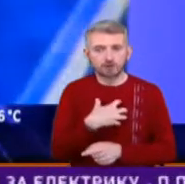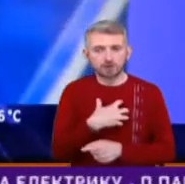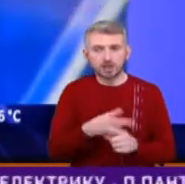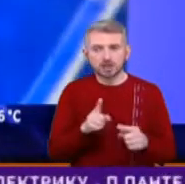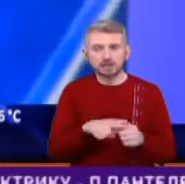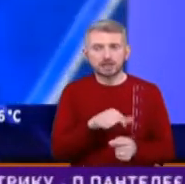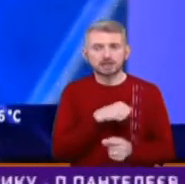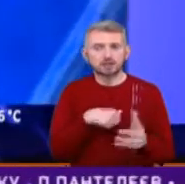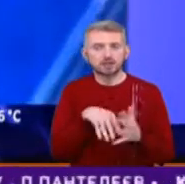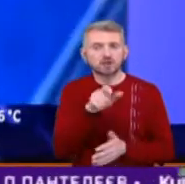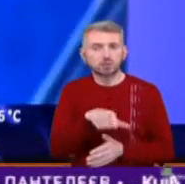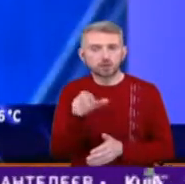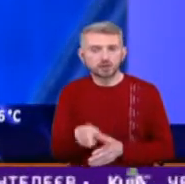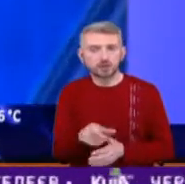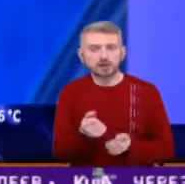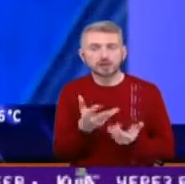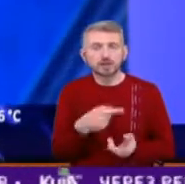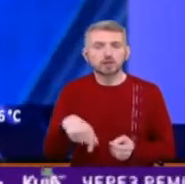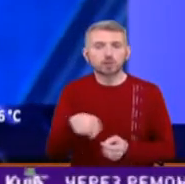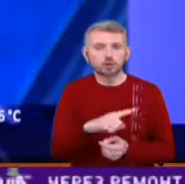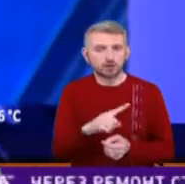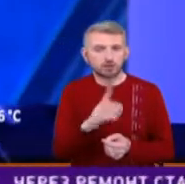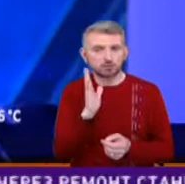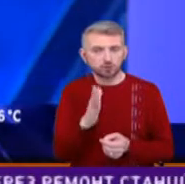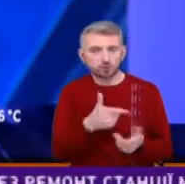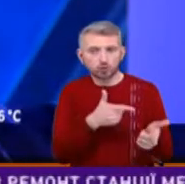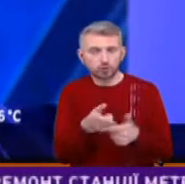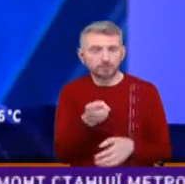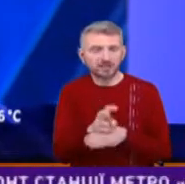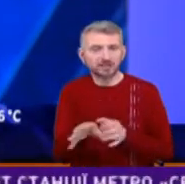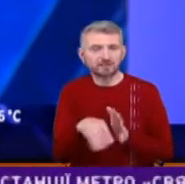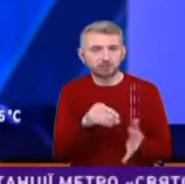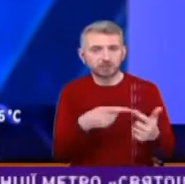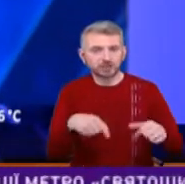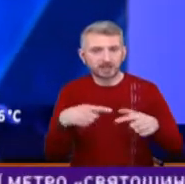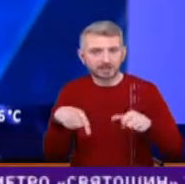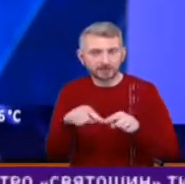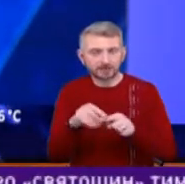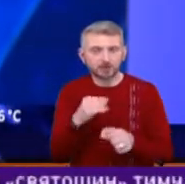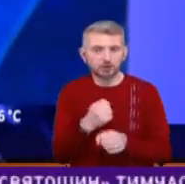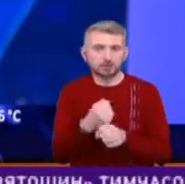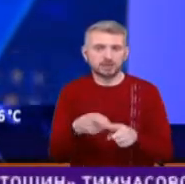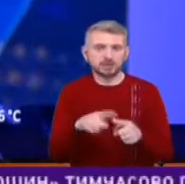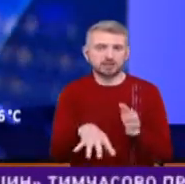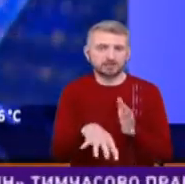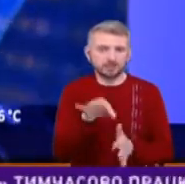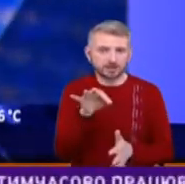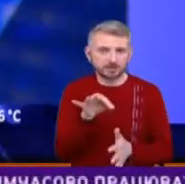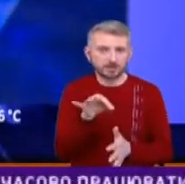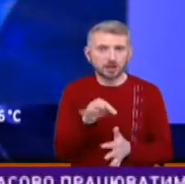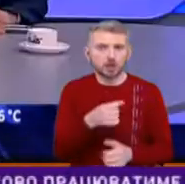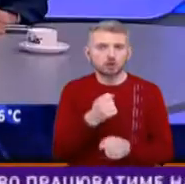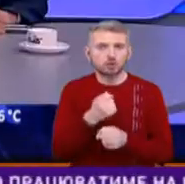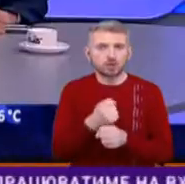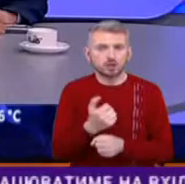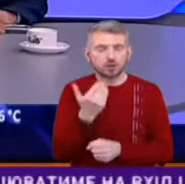це самі виборці. Наскільки вони, перше, будуть готові прийти на виборчі дільниці і зробити цей вибір, зробити